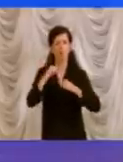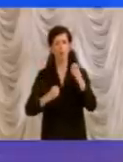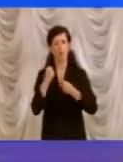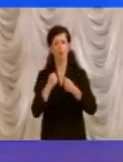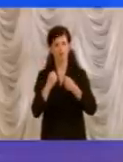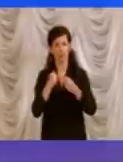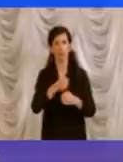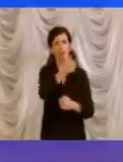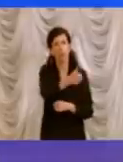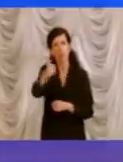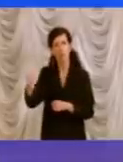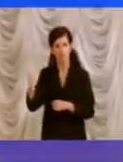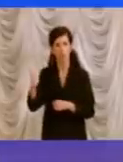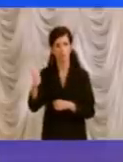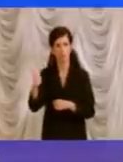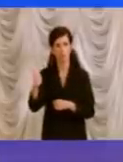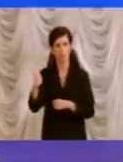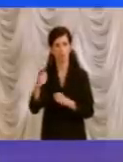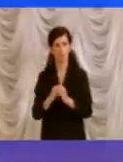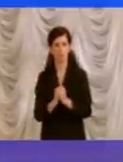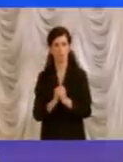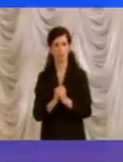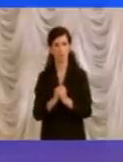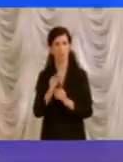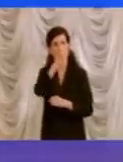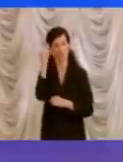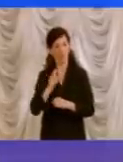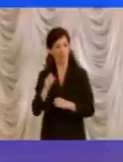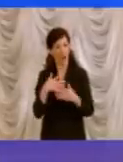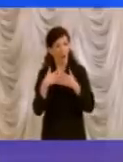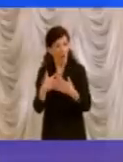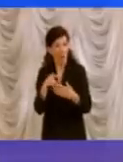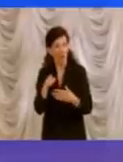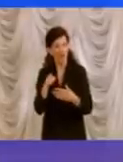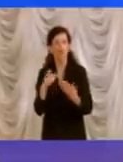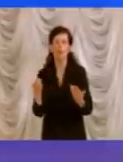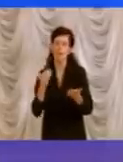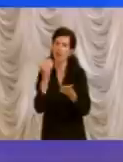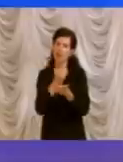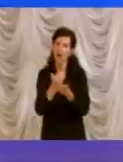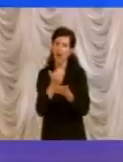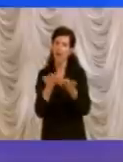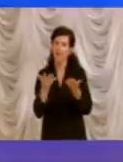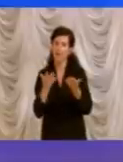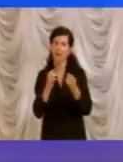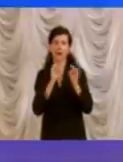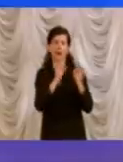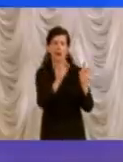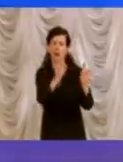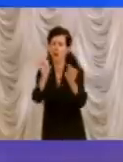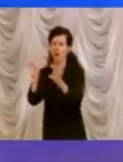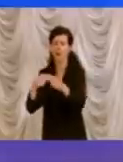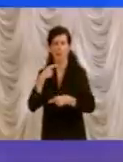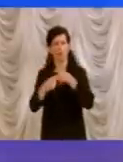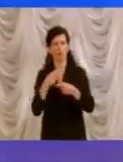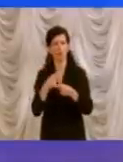noi se vuoi bene all'italia devi evitare il rischio che il contagio si diffonda come lo